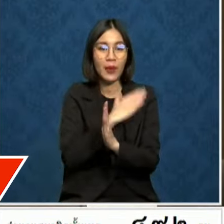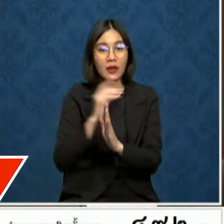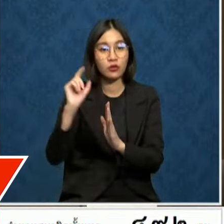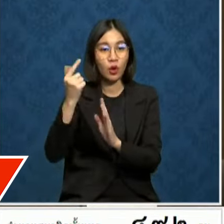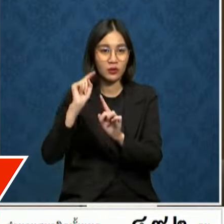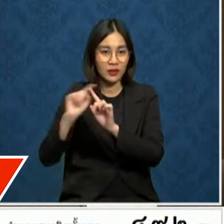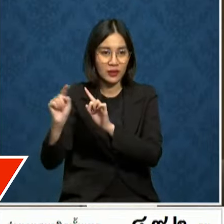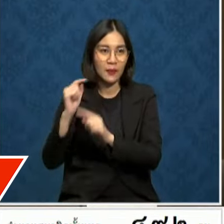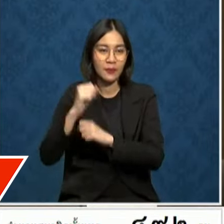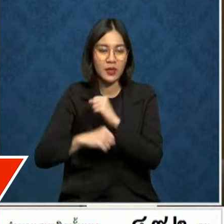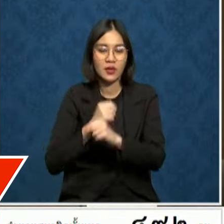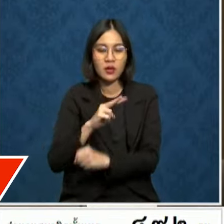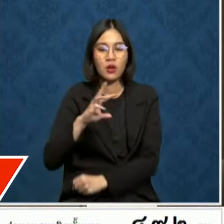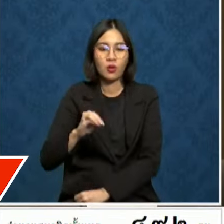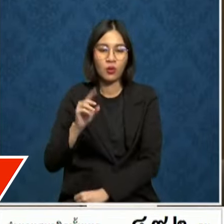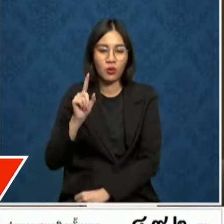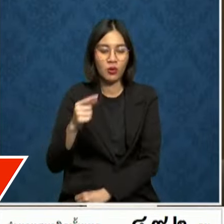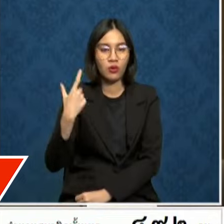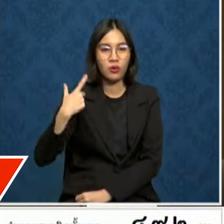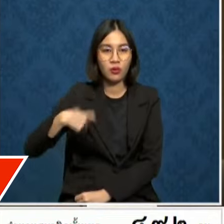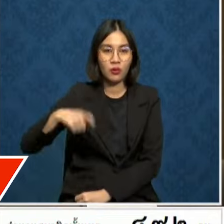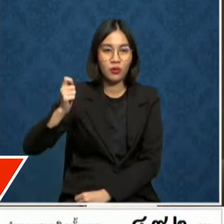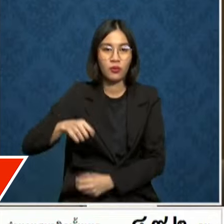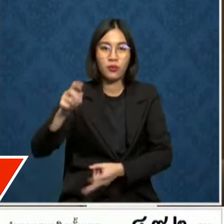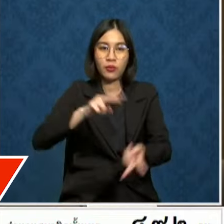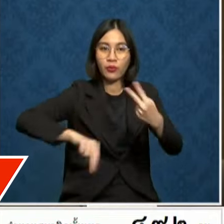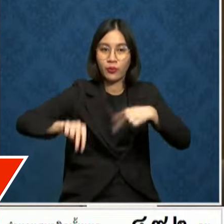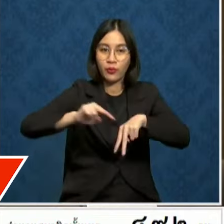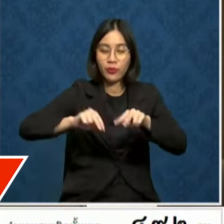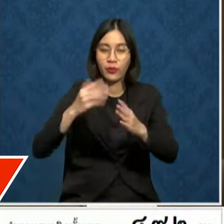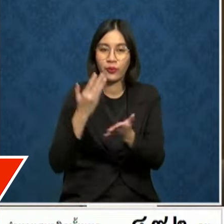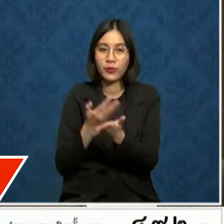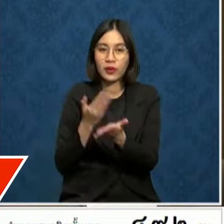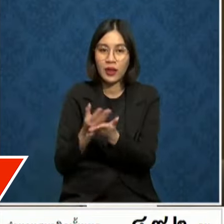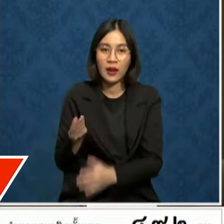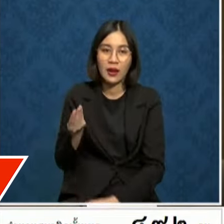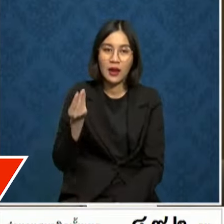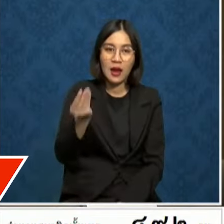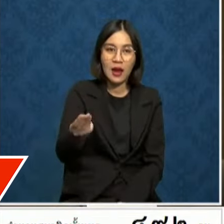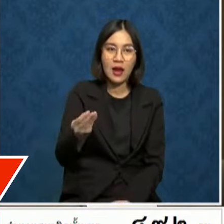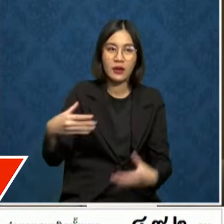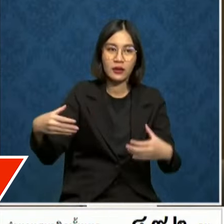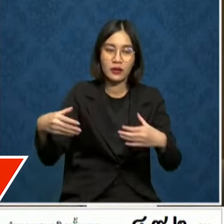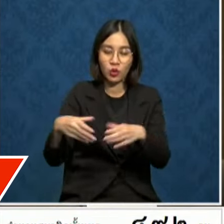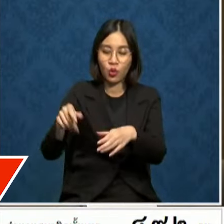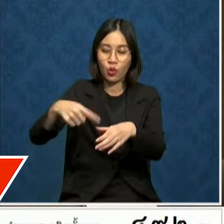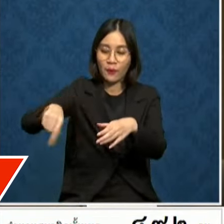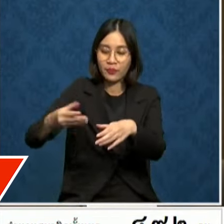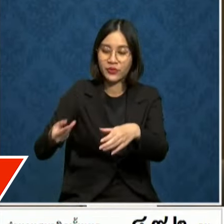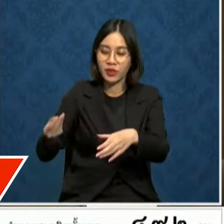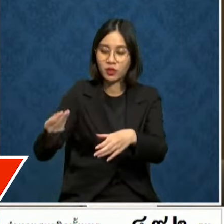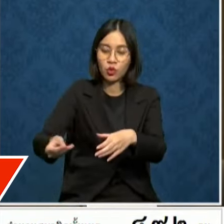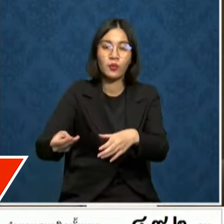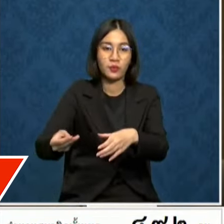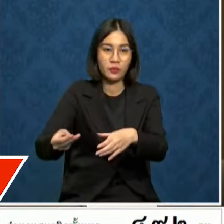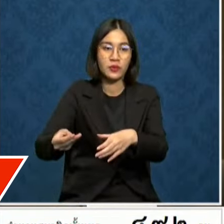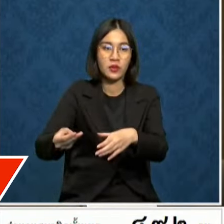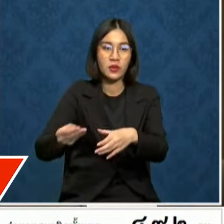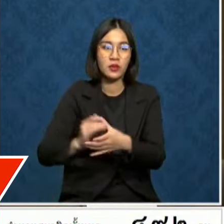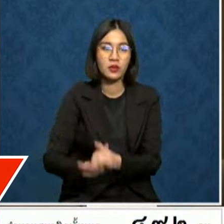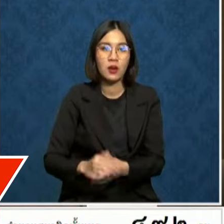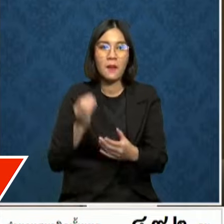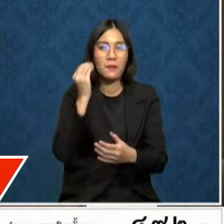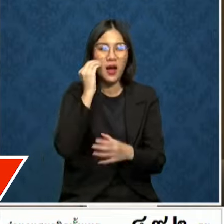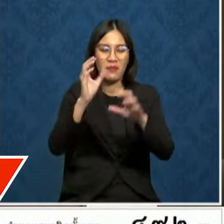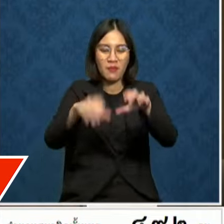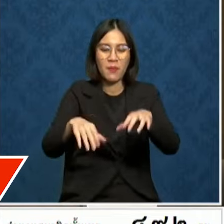ปี 2561ค่ะศาลปกครองสูงสุดสั่งชดใช้สินใหม่สินใหม่ทดแทนให้กับปู่คออี้และชาวบ้านบางกลอยซึ่งถูกเผา